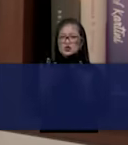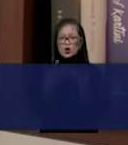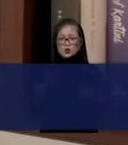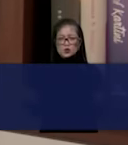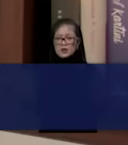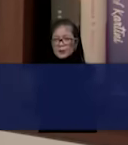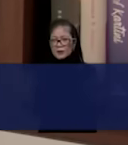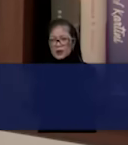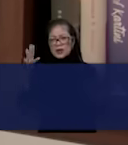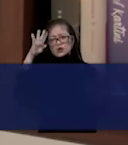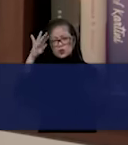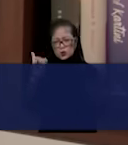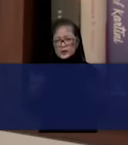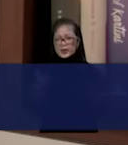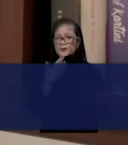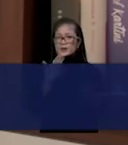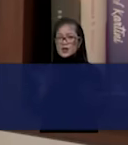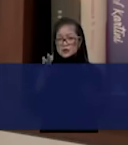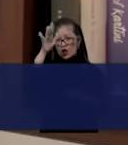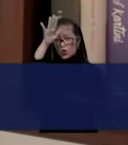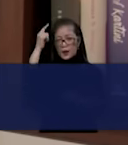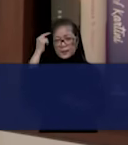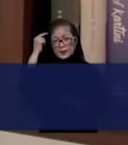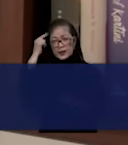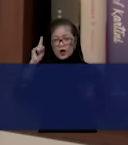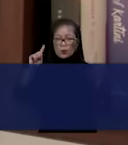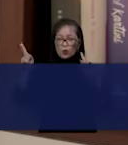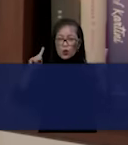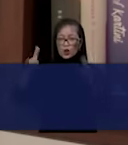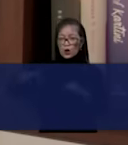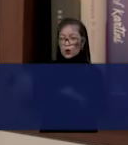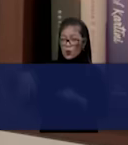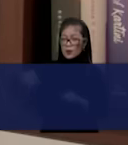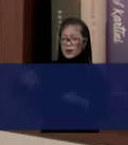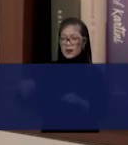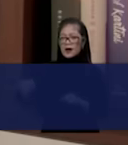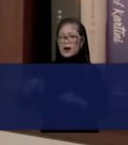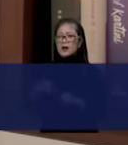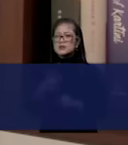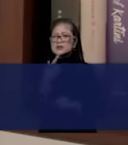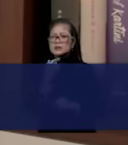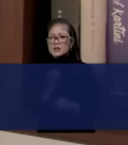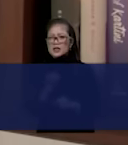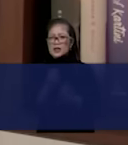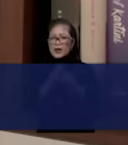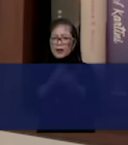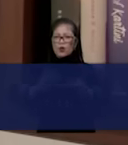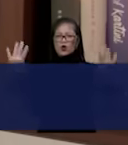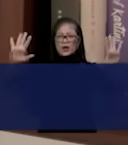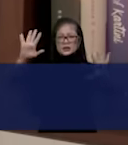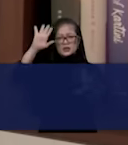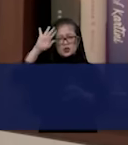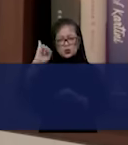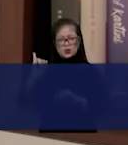Nah, sebagian kalangan menganggap bahwa politik dinasti ini menjadi residu demokrasi karena memang menabrak batas-batas